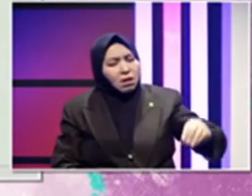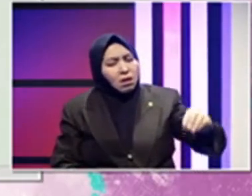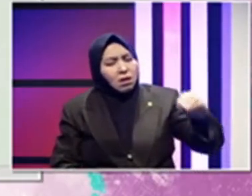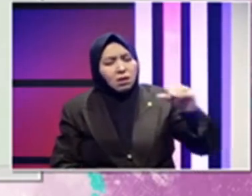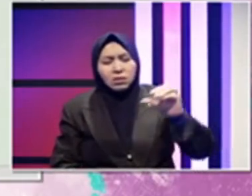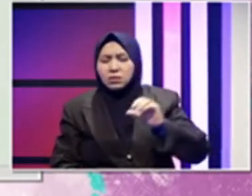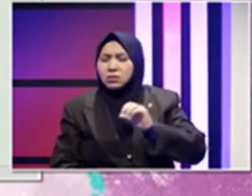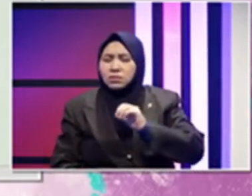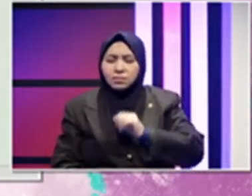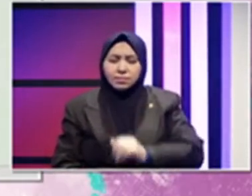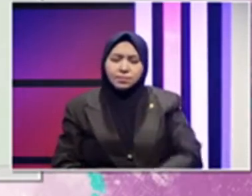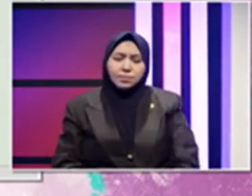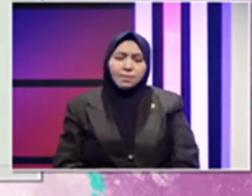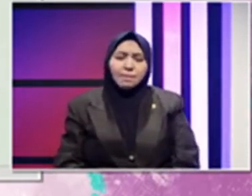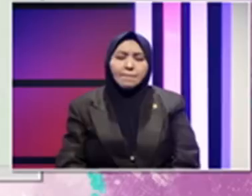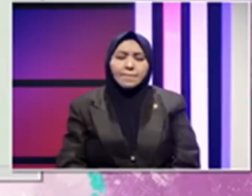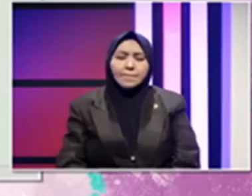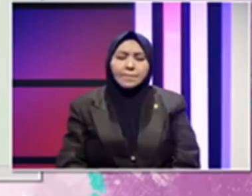يَشَاءُ